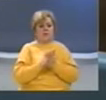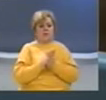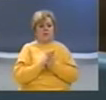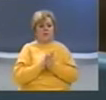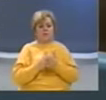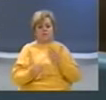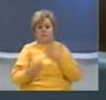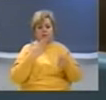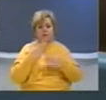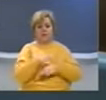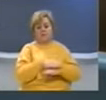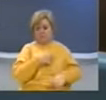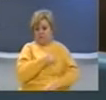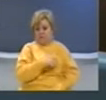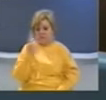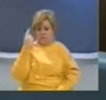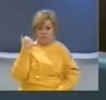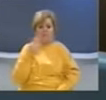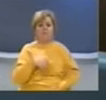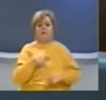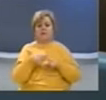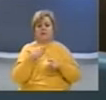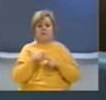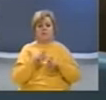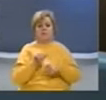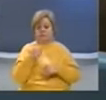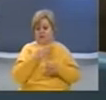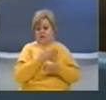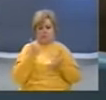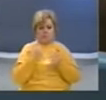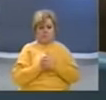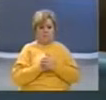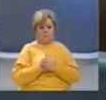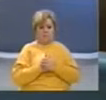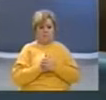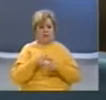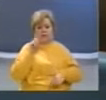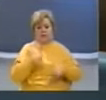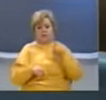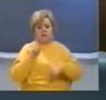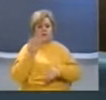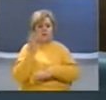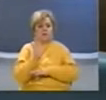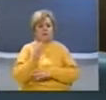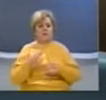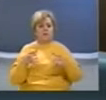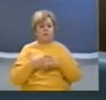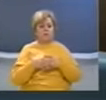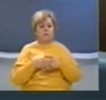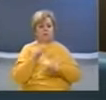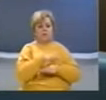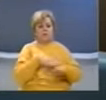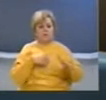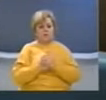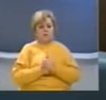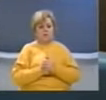seancë në prill të vitit të kaluar dhe nuk u votua në leximin e parë nga disa deputet dhe komplet grupe parlamentare.